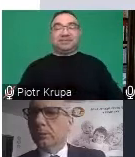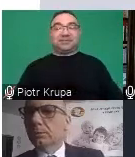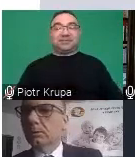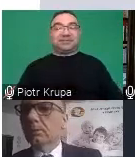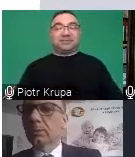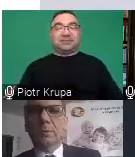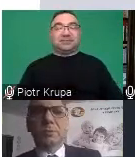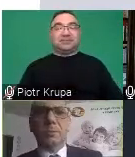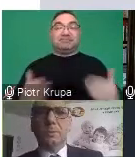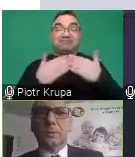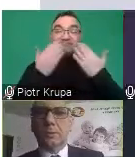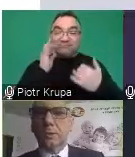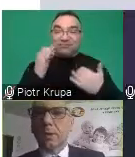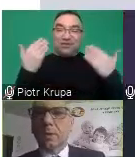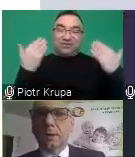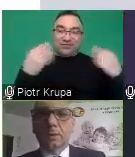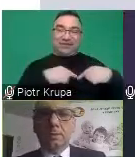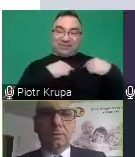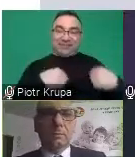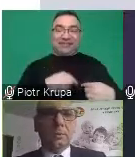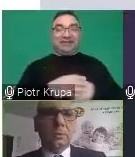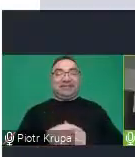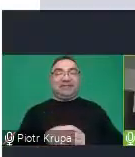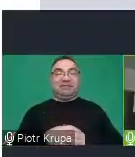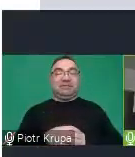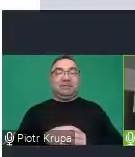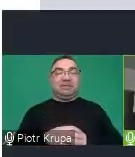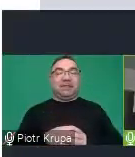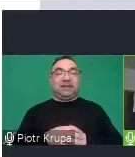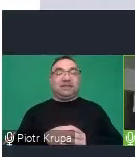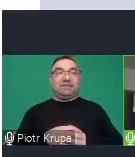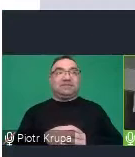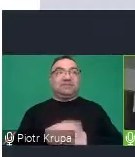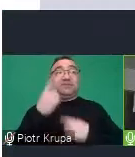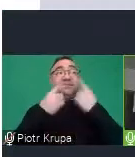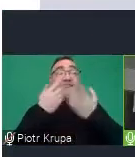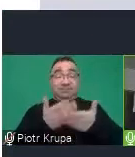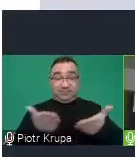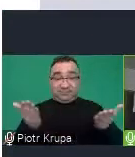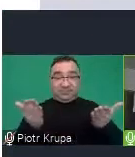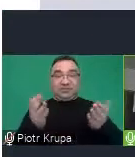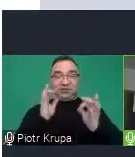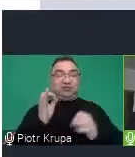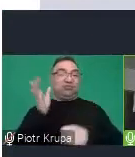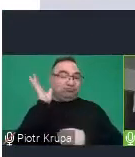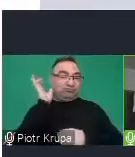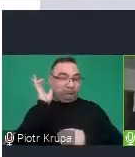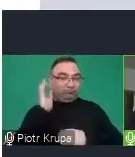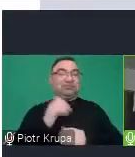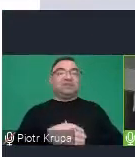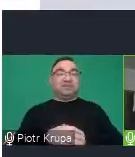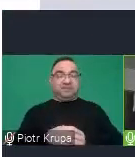Dzień dobry, witam Państwa bardzo serdecznie. Myślę, że wszyscy Państwo mnie dobrze